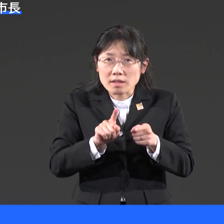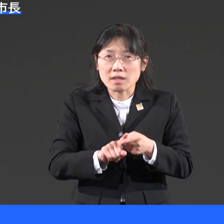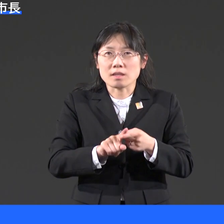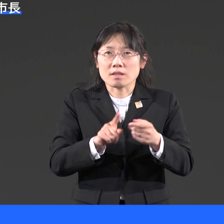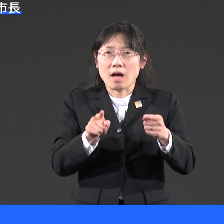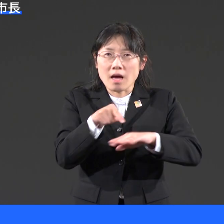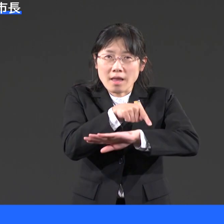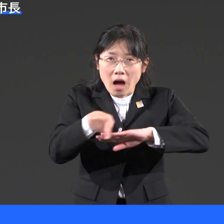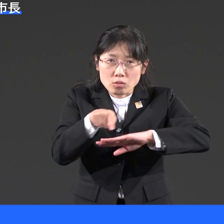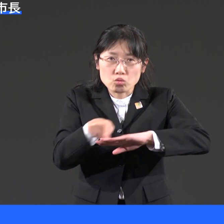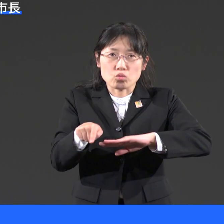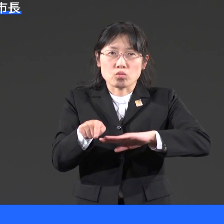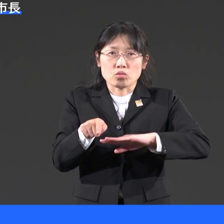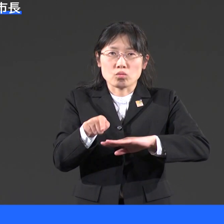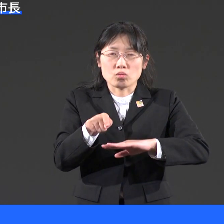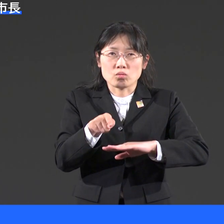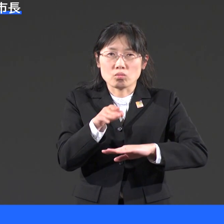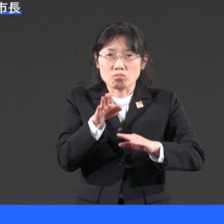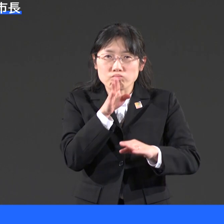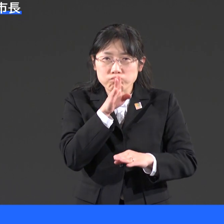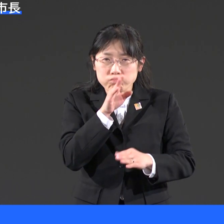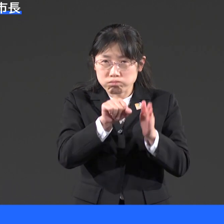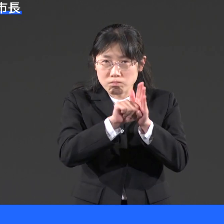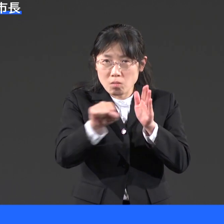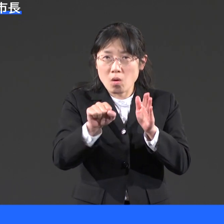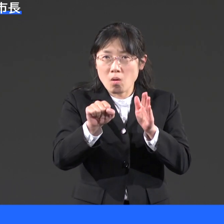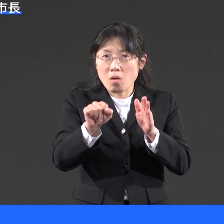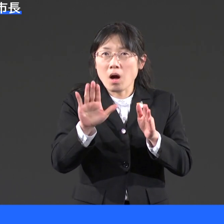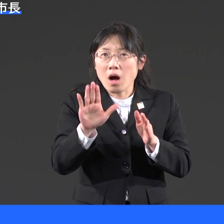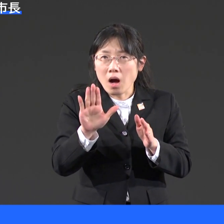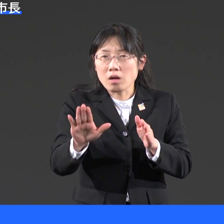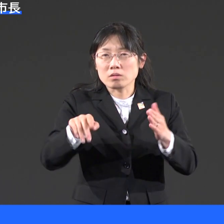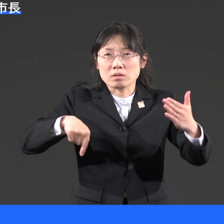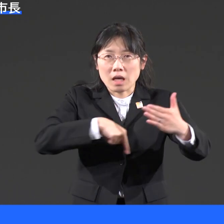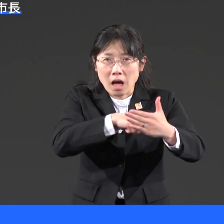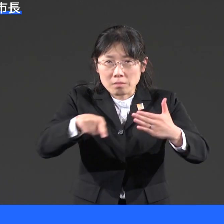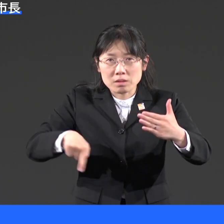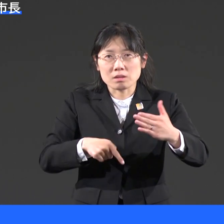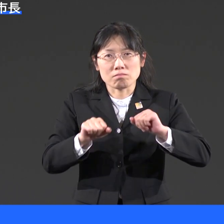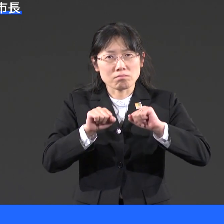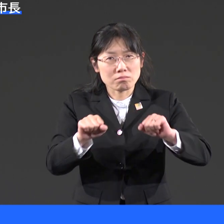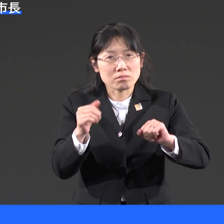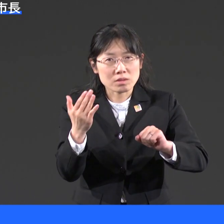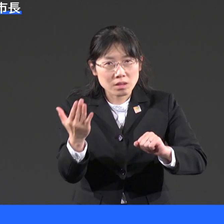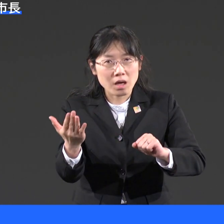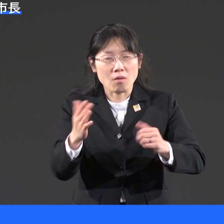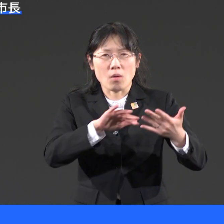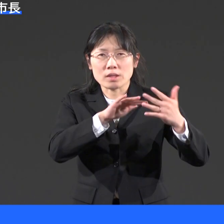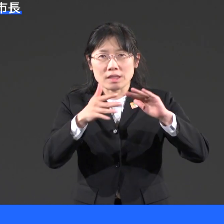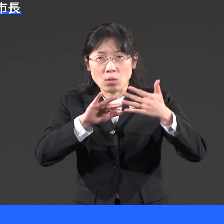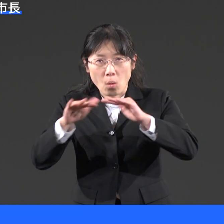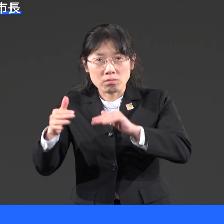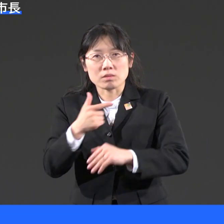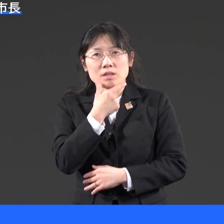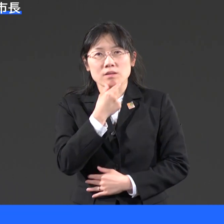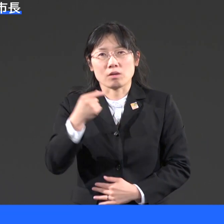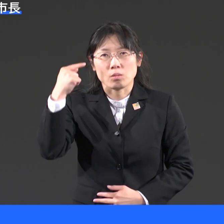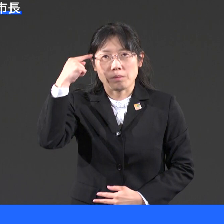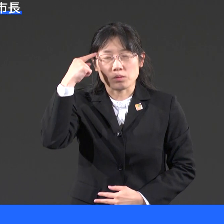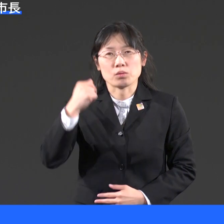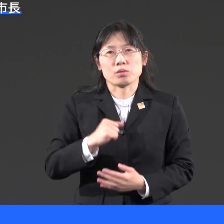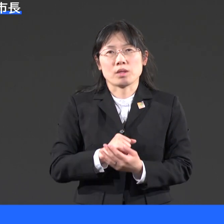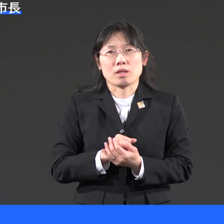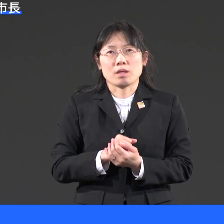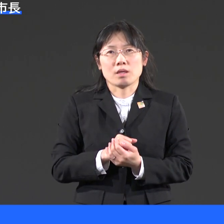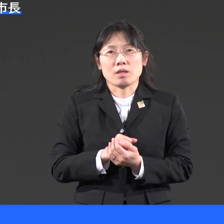体策として実効性のある取り組みとしてやっていけばいいのかということをご議論いただきたいというふうに思っています。